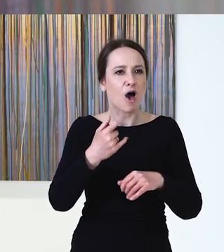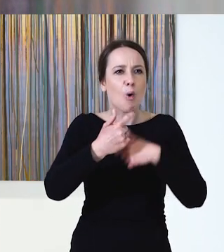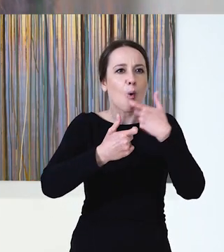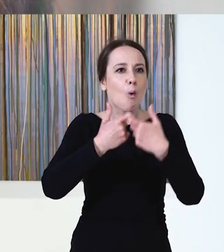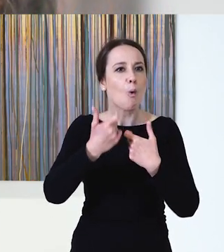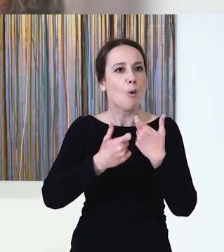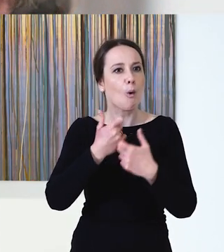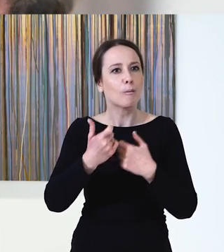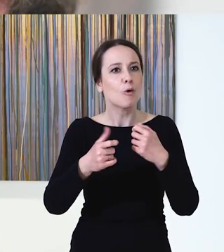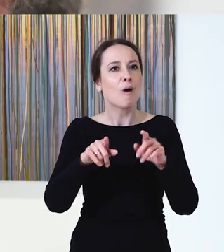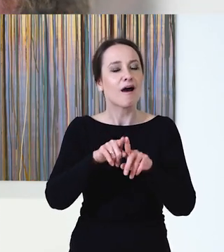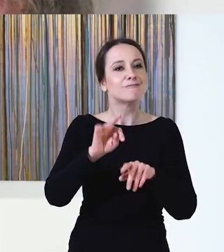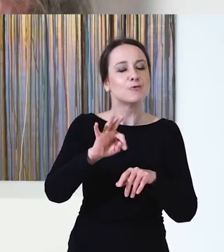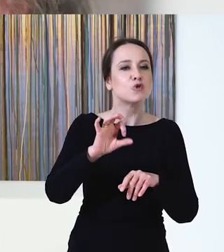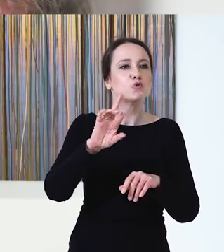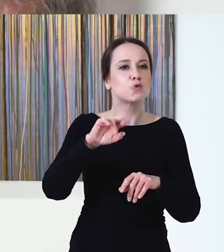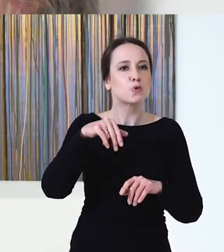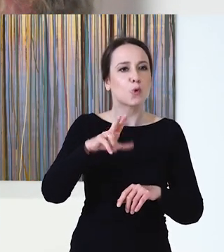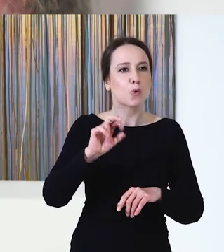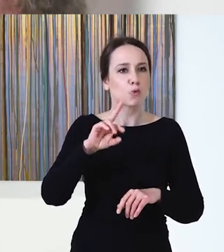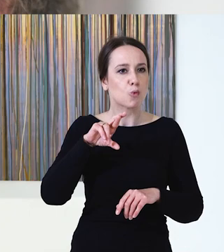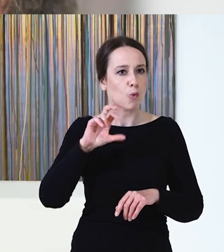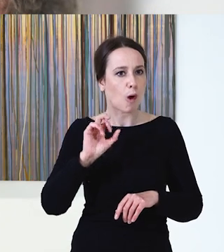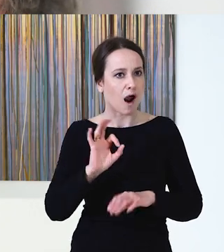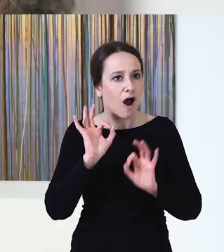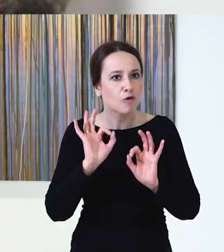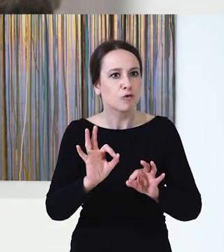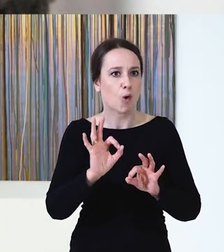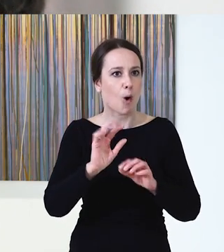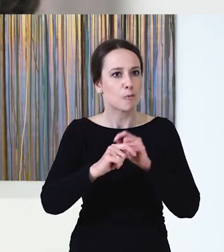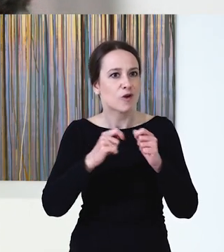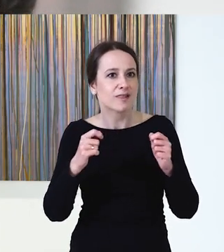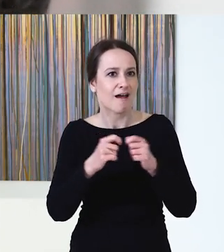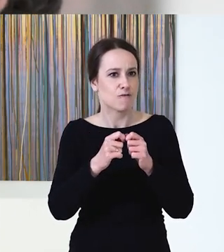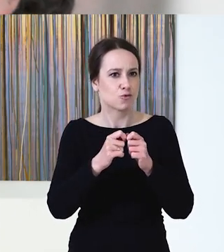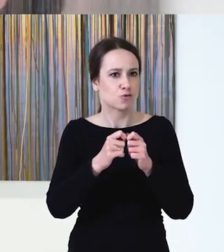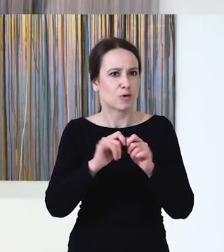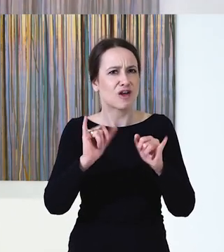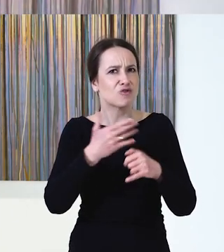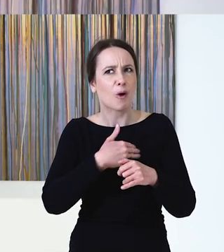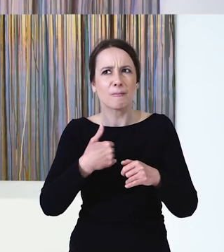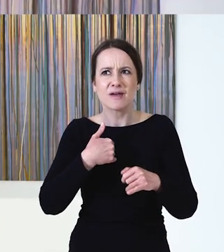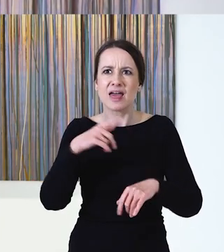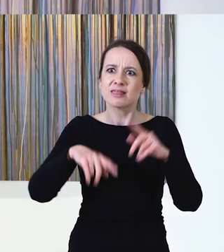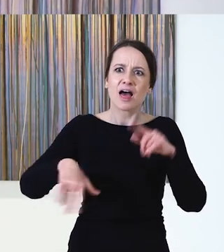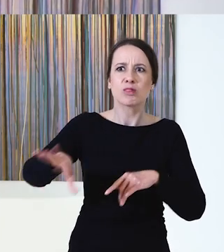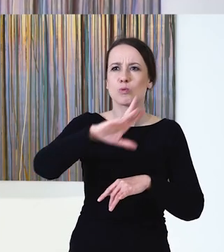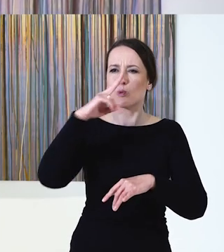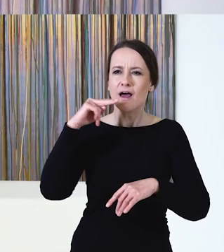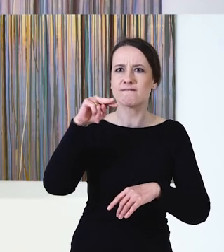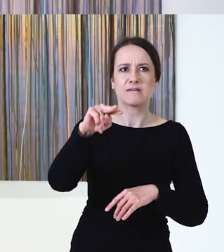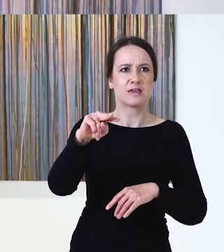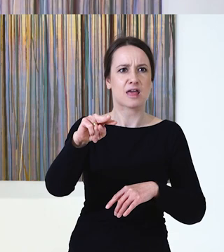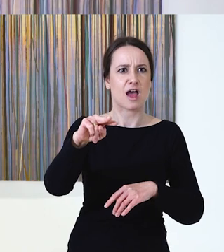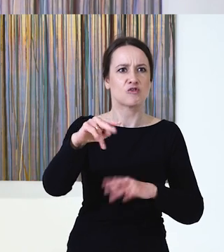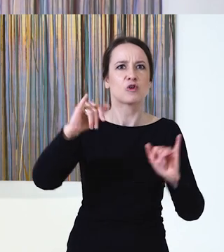które mogą z jednej strony właśnie nawiązywać się do czegoś co widzimy też w naturze czyli tego